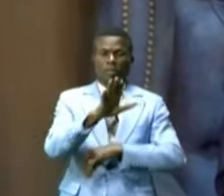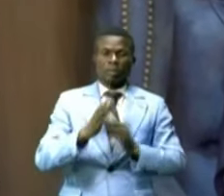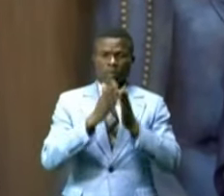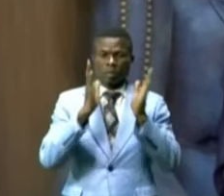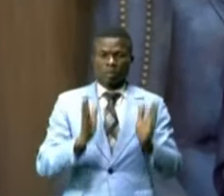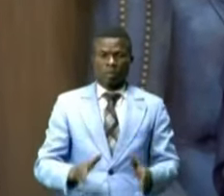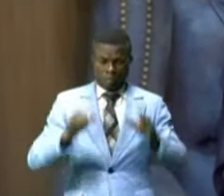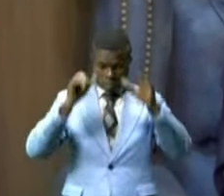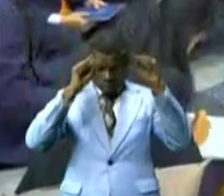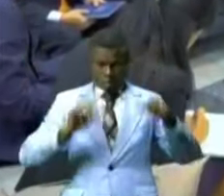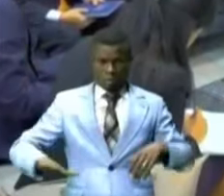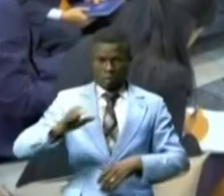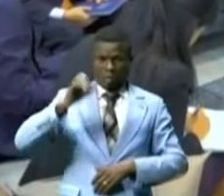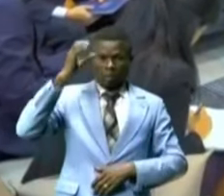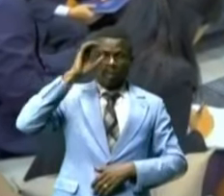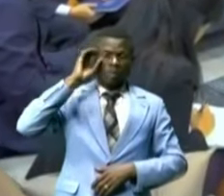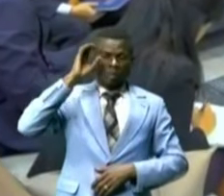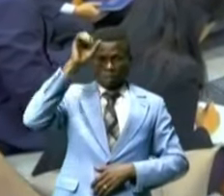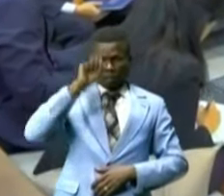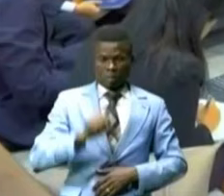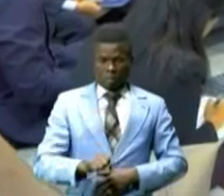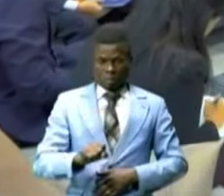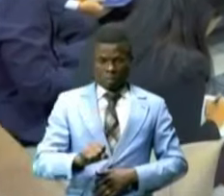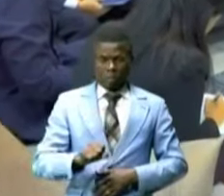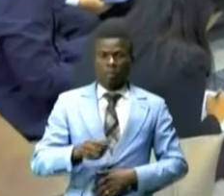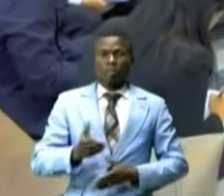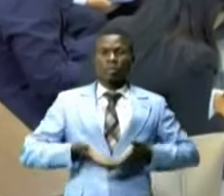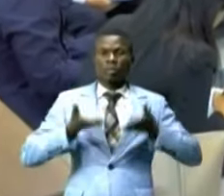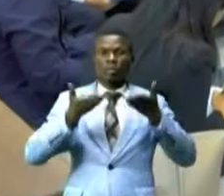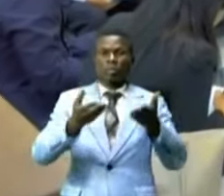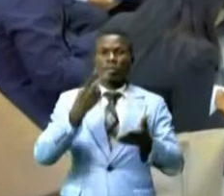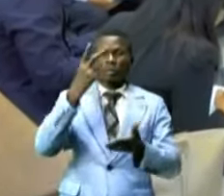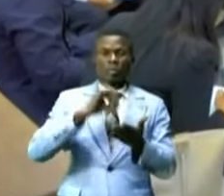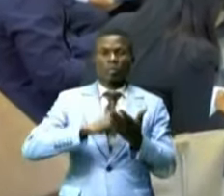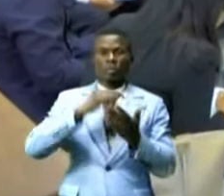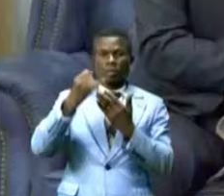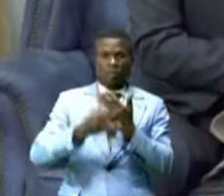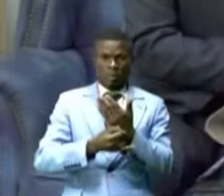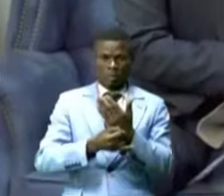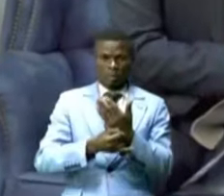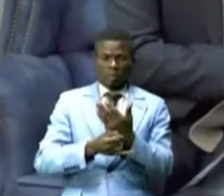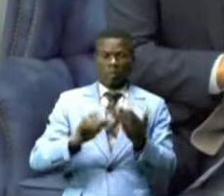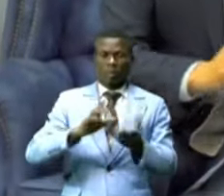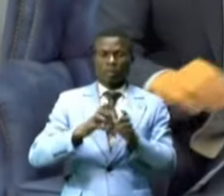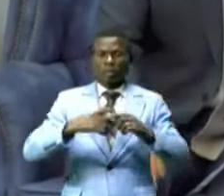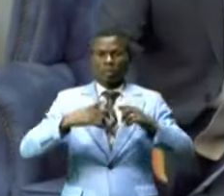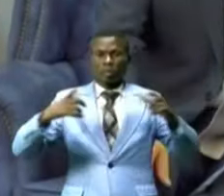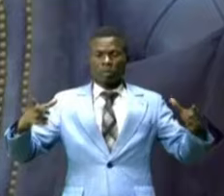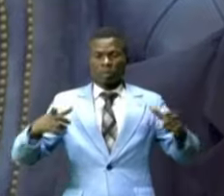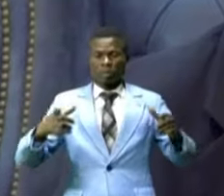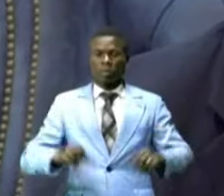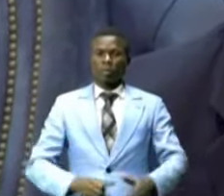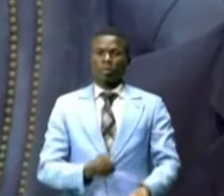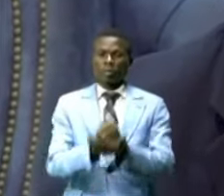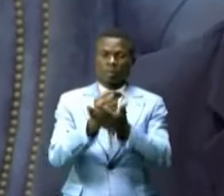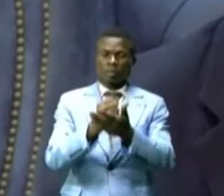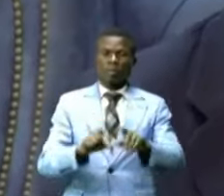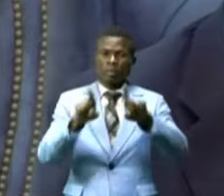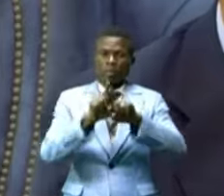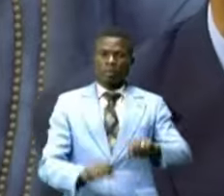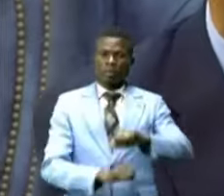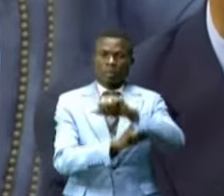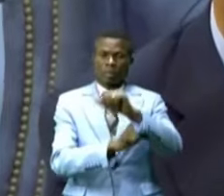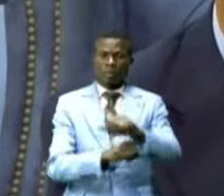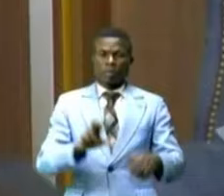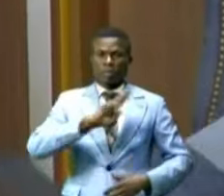du président de la Corée du Sud. Des propositions de projets, de l'élargissement de l'assistance et soutien à